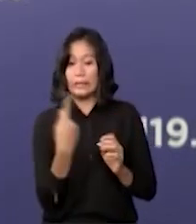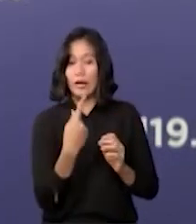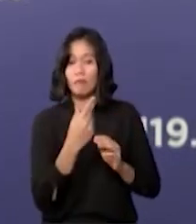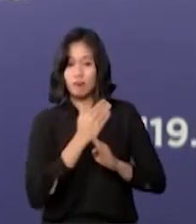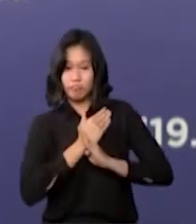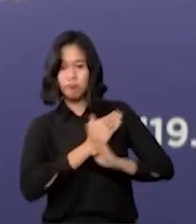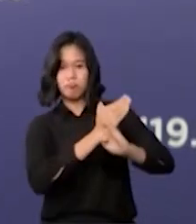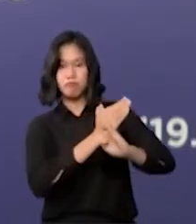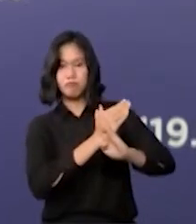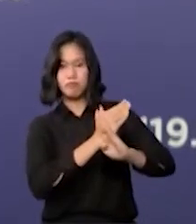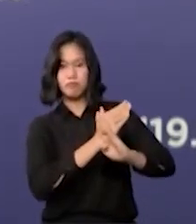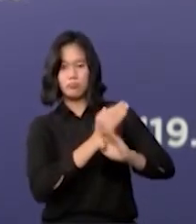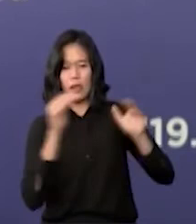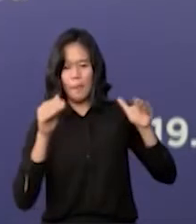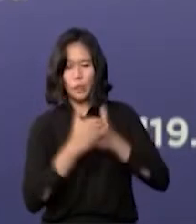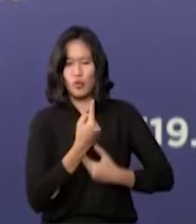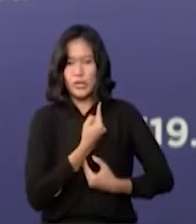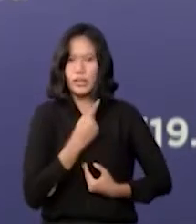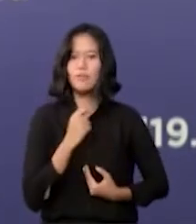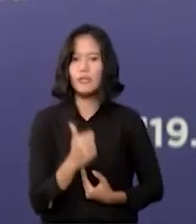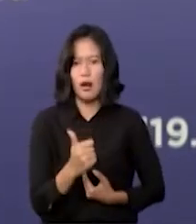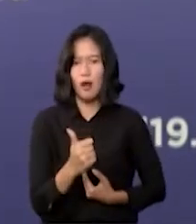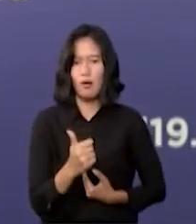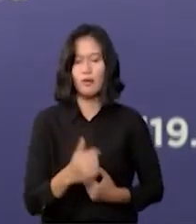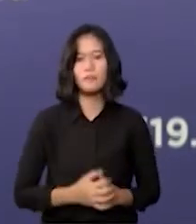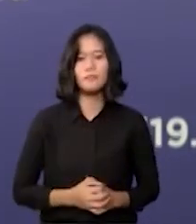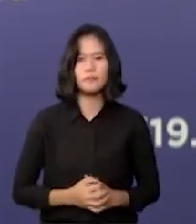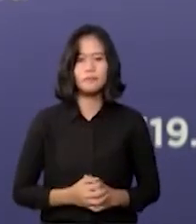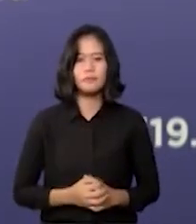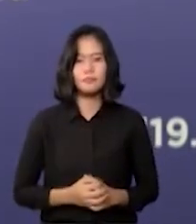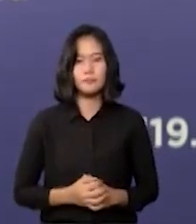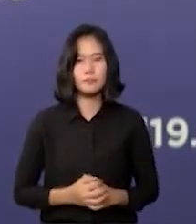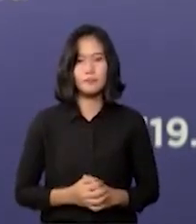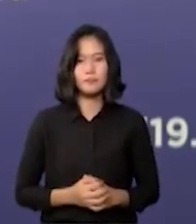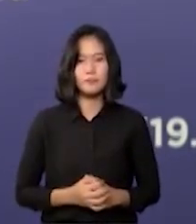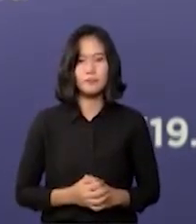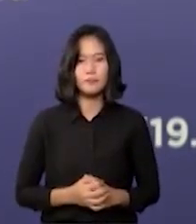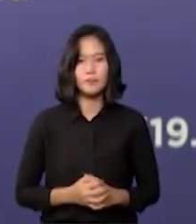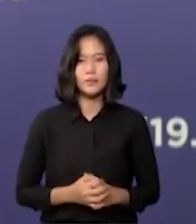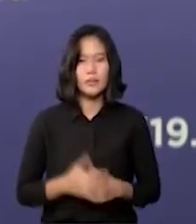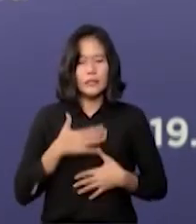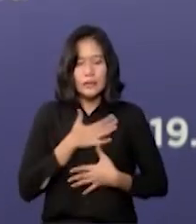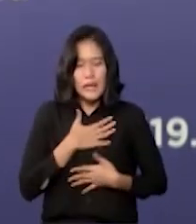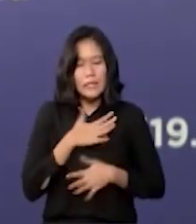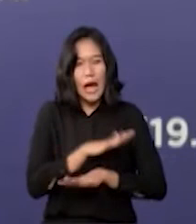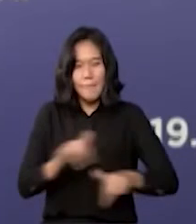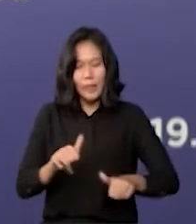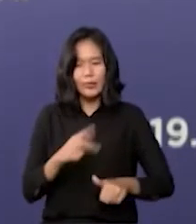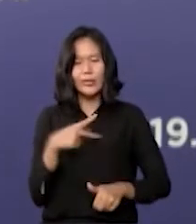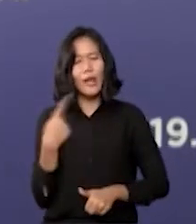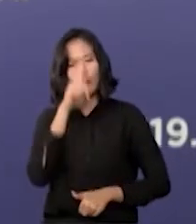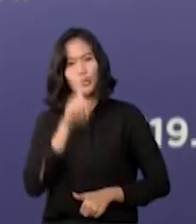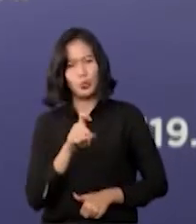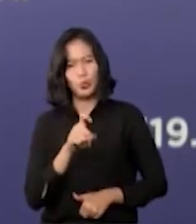memberikan jaminan bahwa kita aman dari kemungkinan tertular Hai rasa aman ini yang dibutuhkan